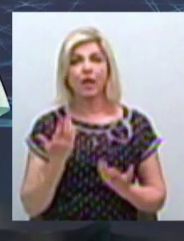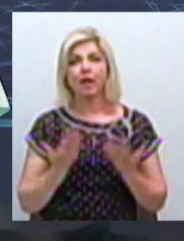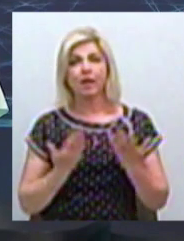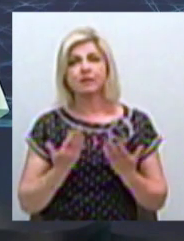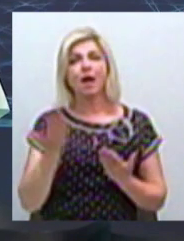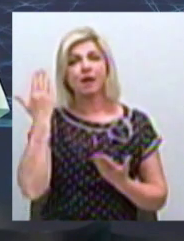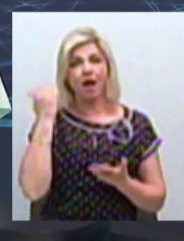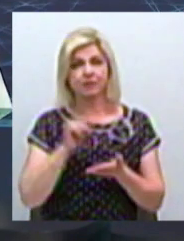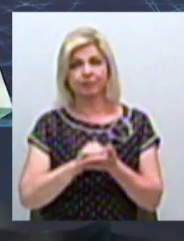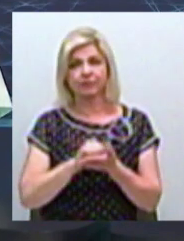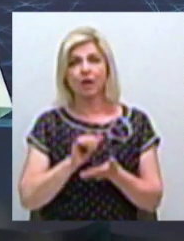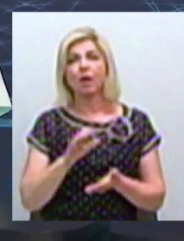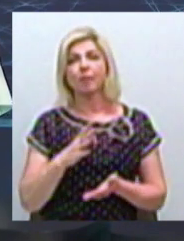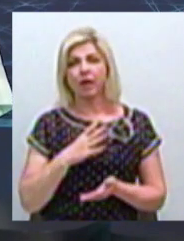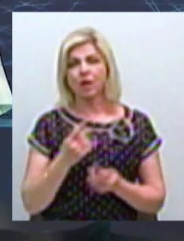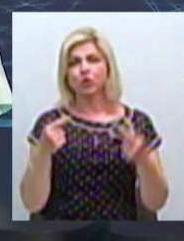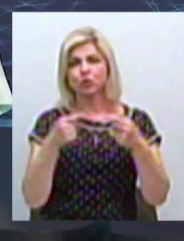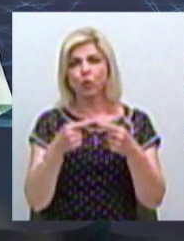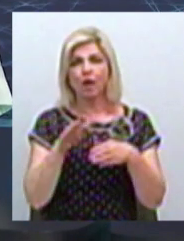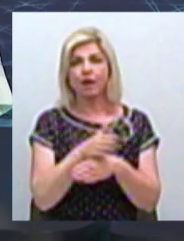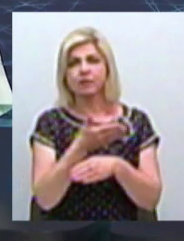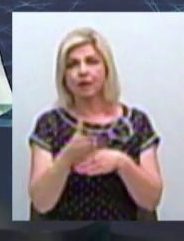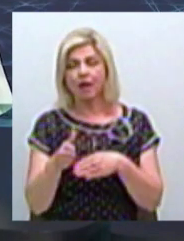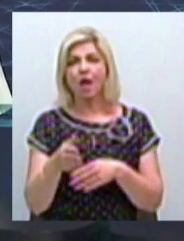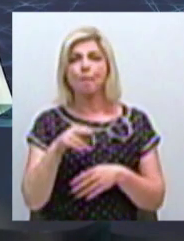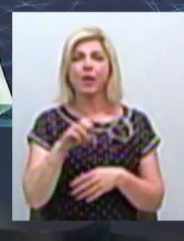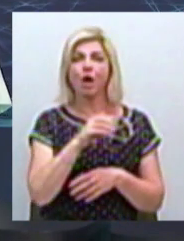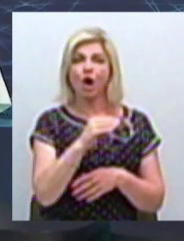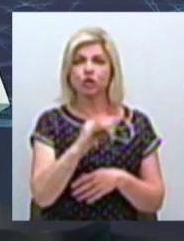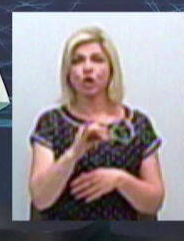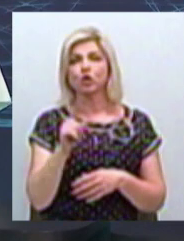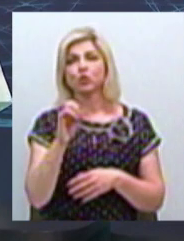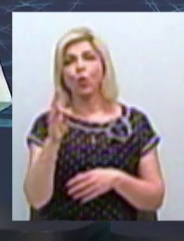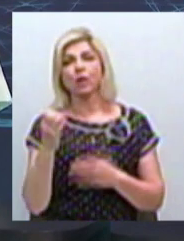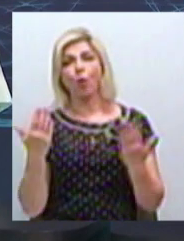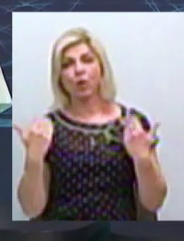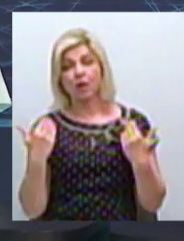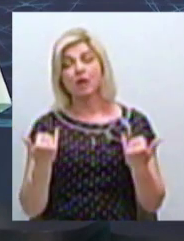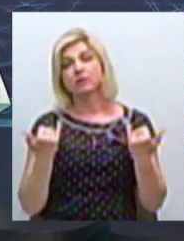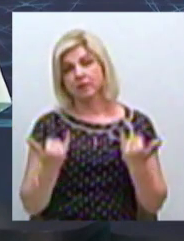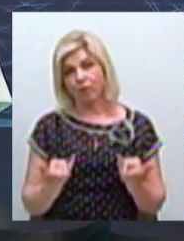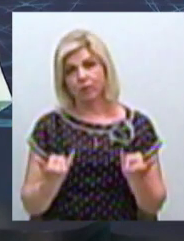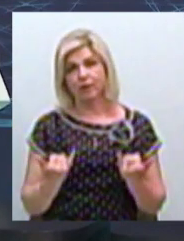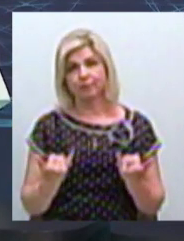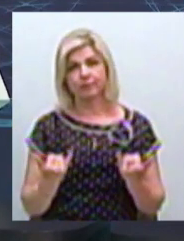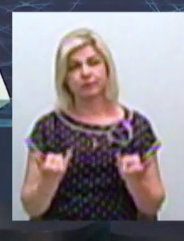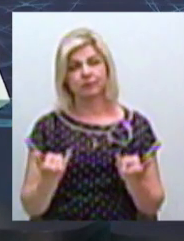изданных документах у нас було чітке розграничення між пляжем і зоною відпочинку, то на сьогоднішній момент